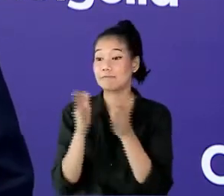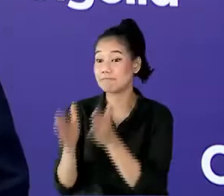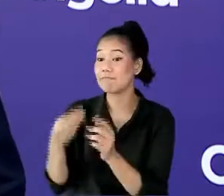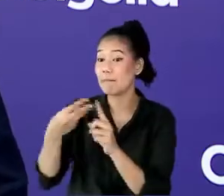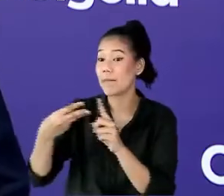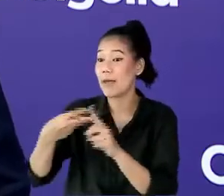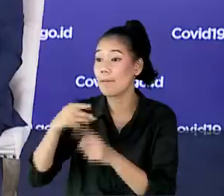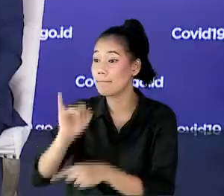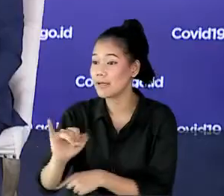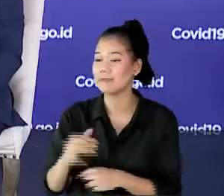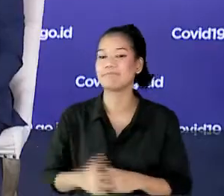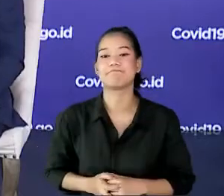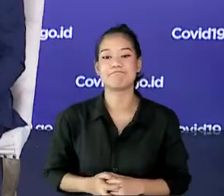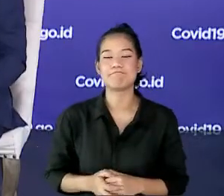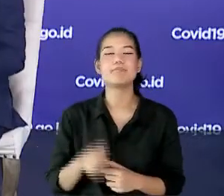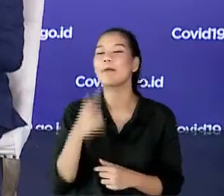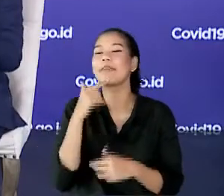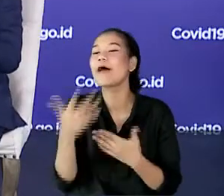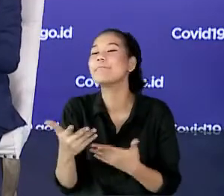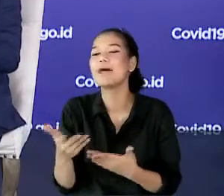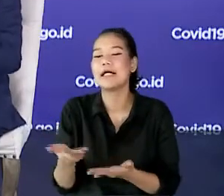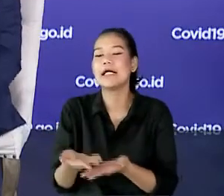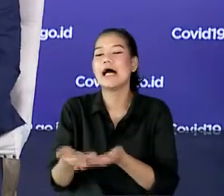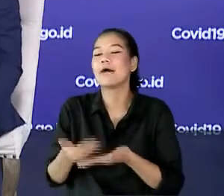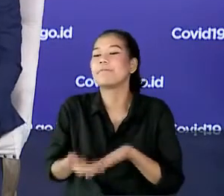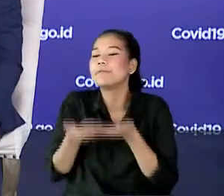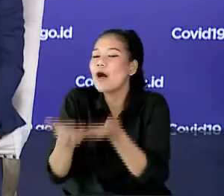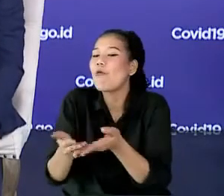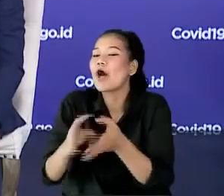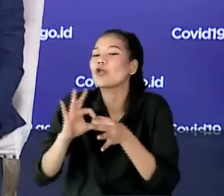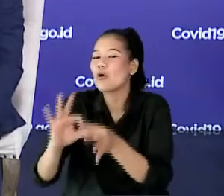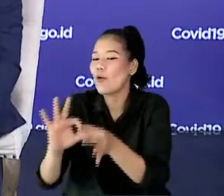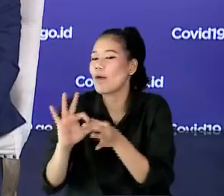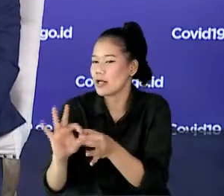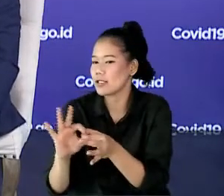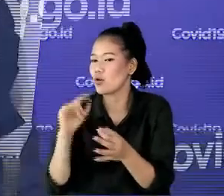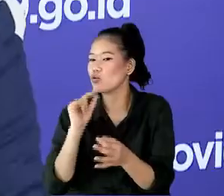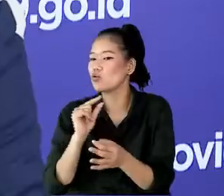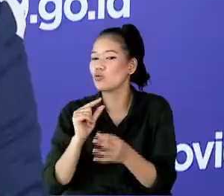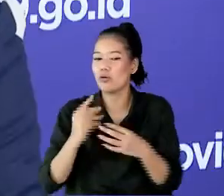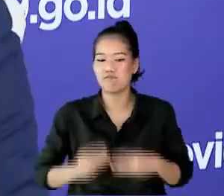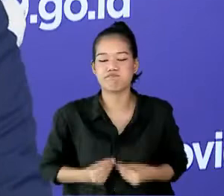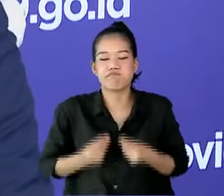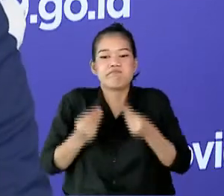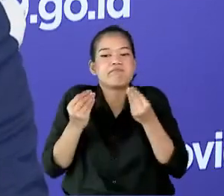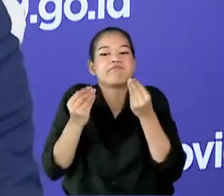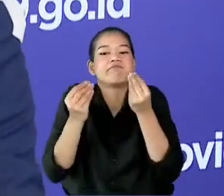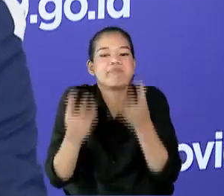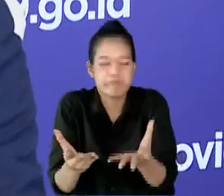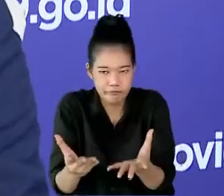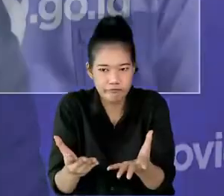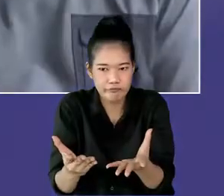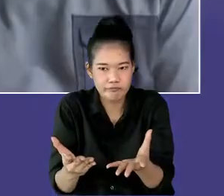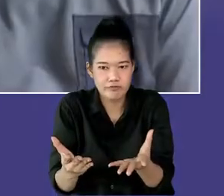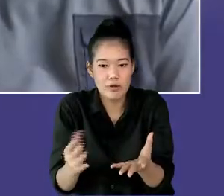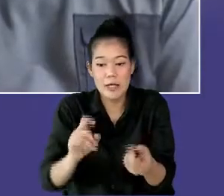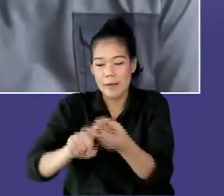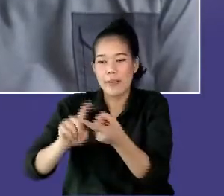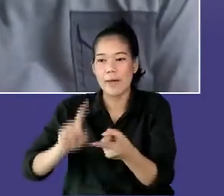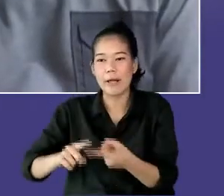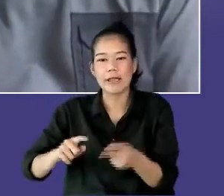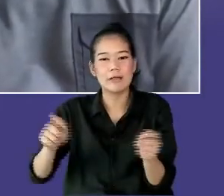kalau begitu. Mas Baby, ini bagaimana tawaran kolaborasi ini menjadi salah satu bentuk kontribusi Anda, terutama teman-teman